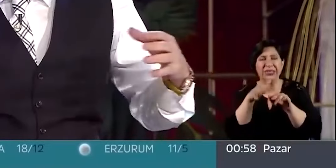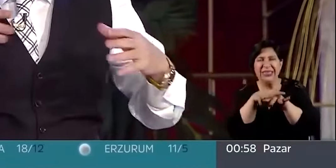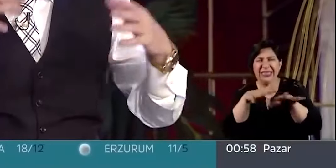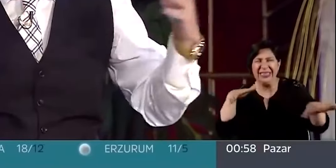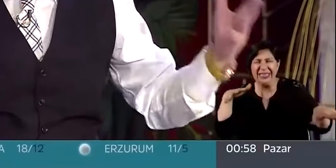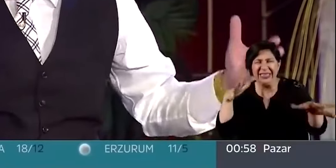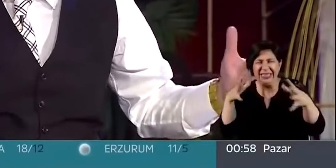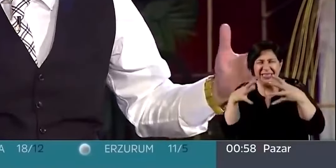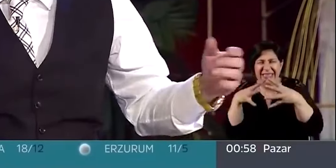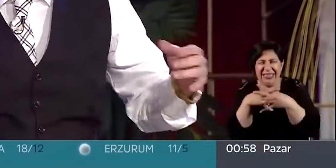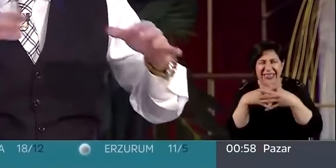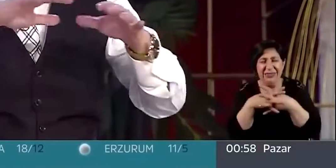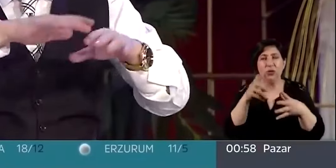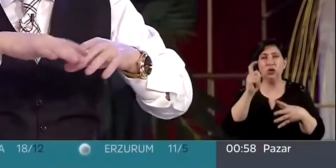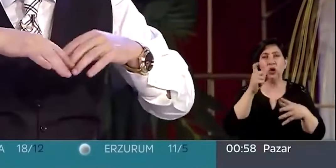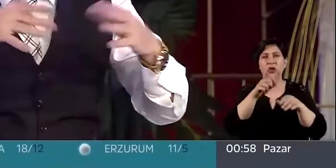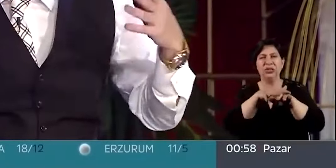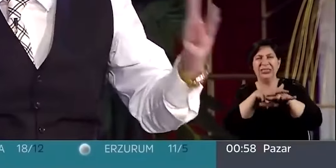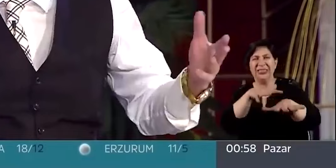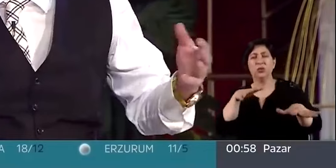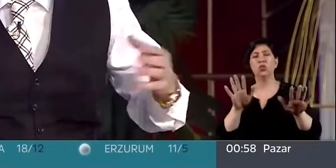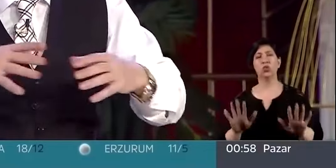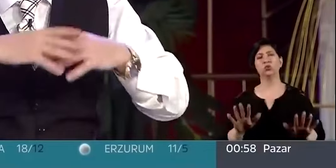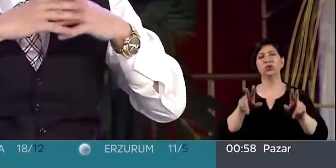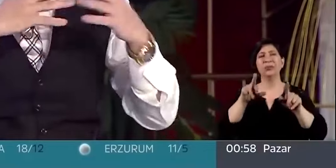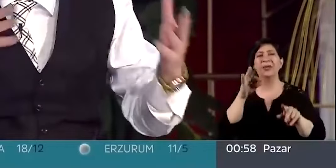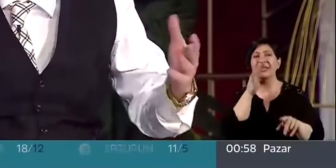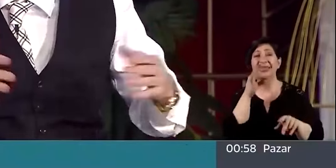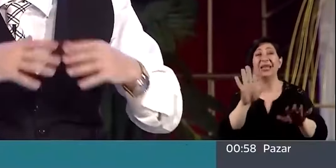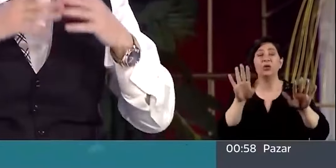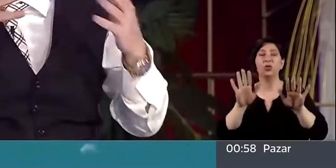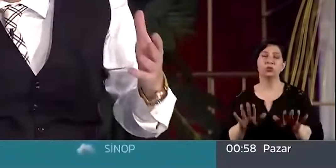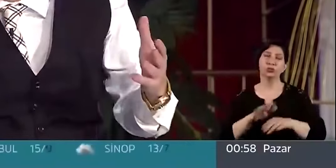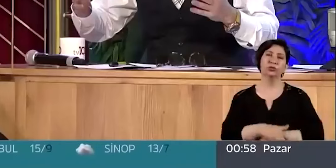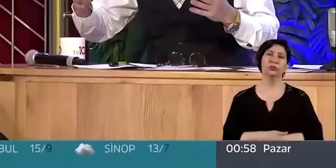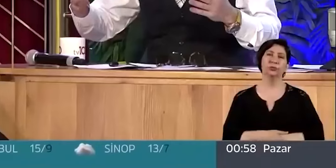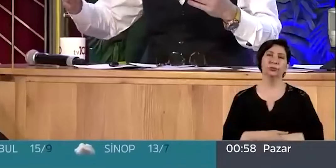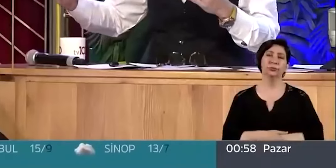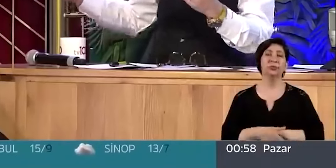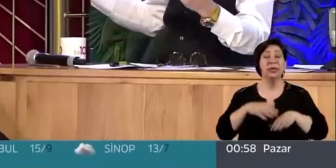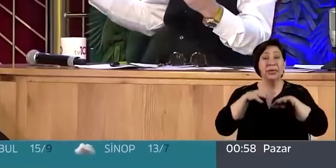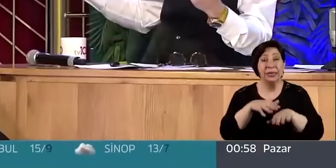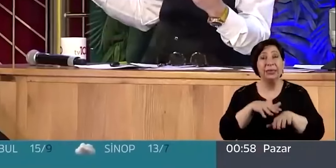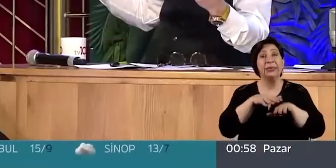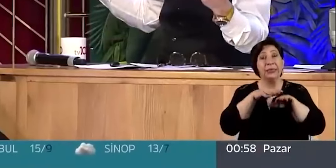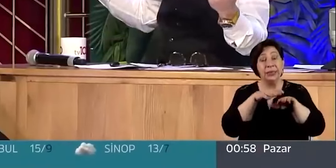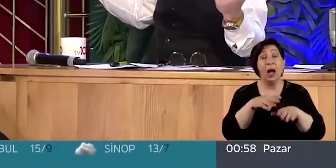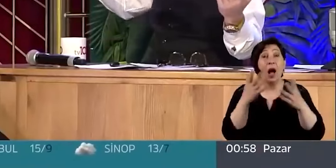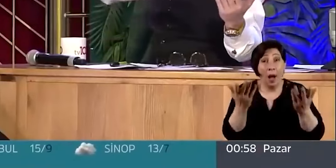abi. 9 derece. Yani trafik durma noktasında falan bile değil. Durmuş, kıpırdamıyor.